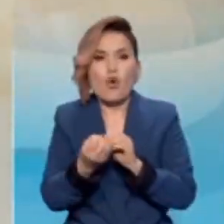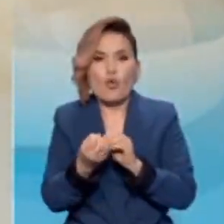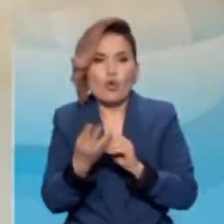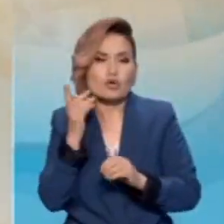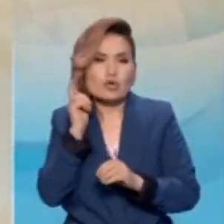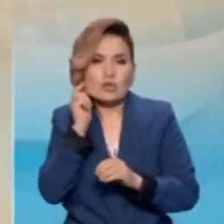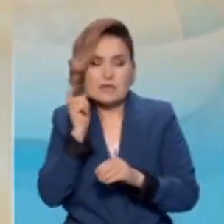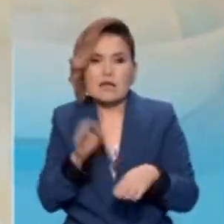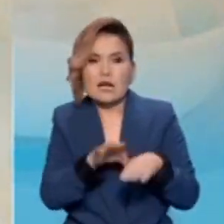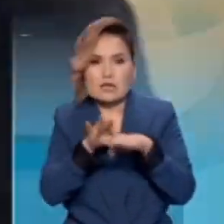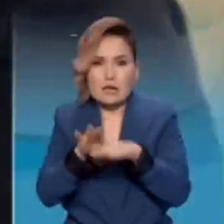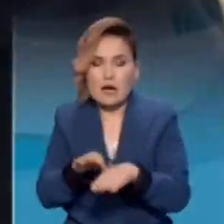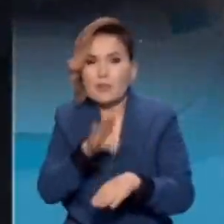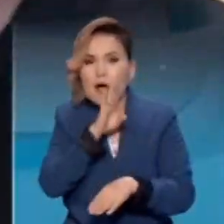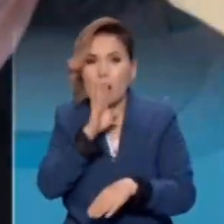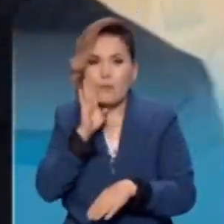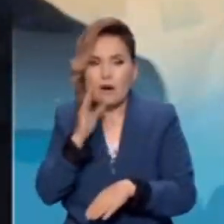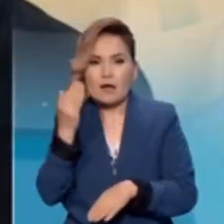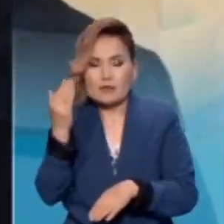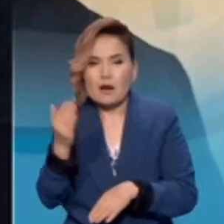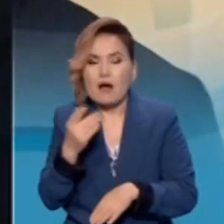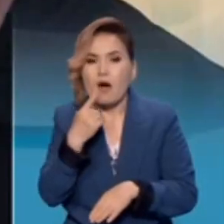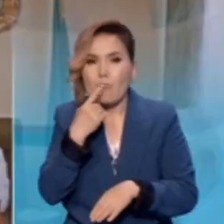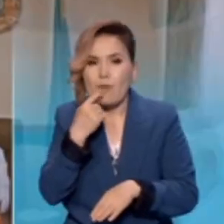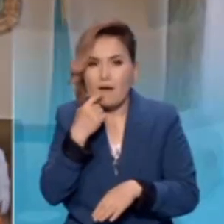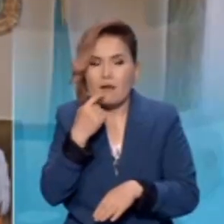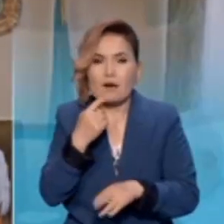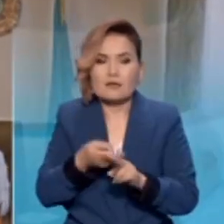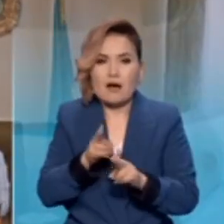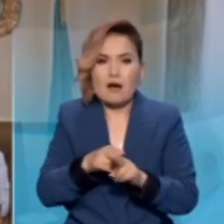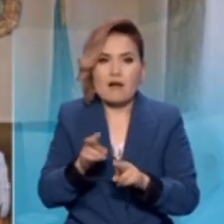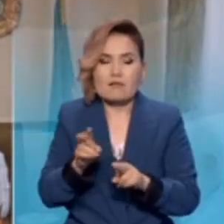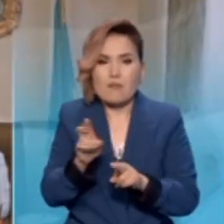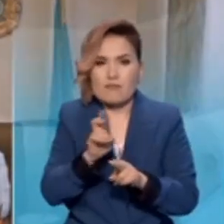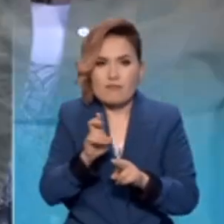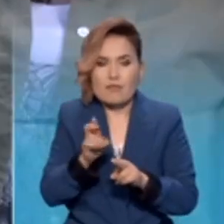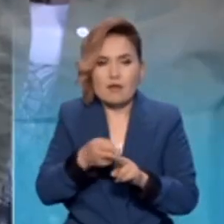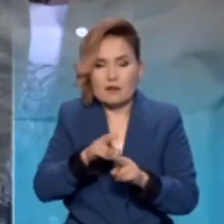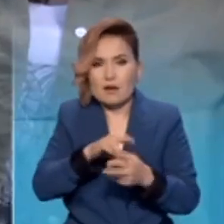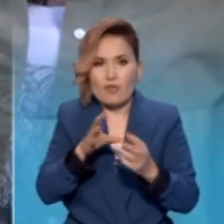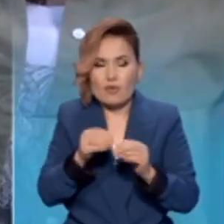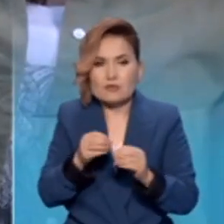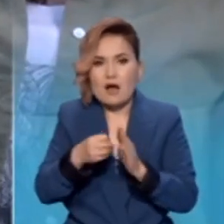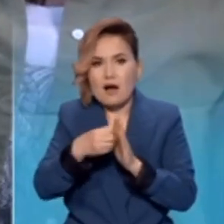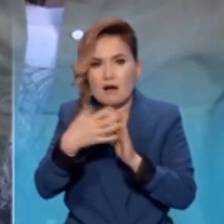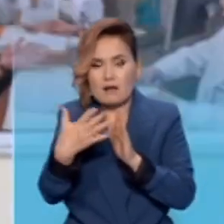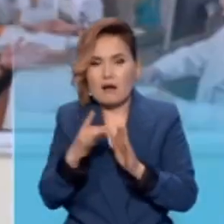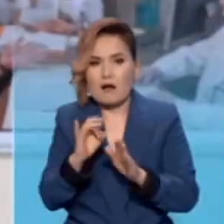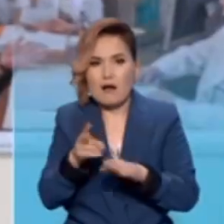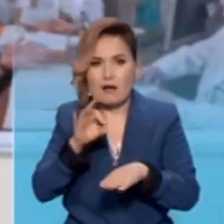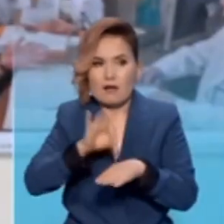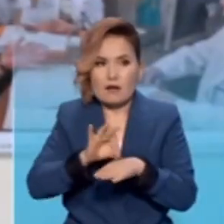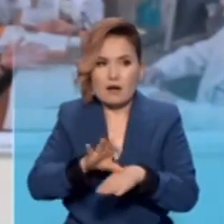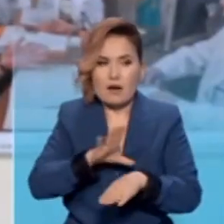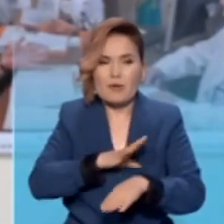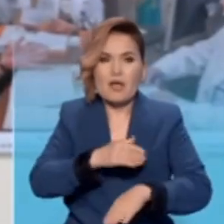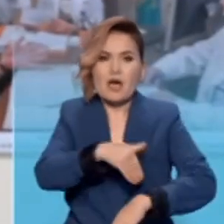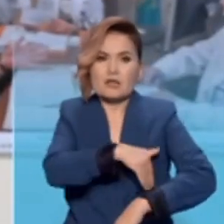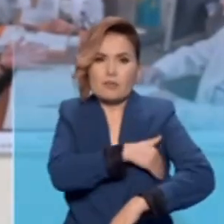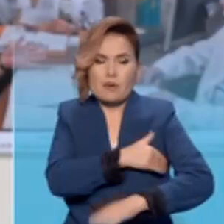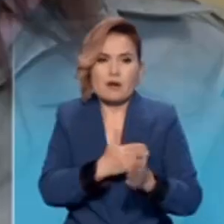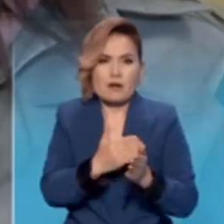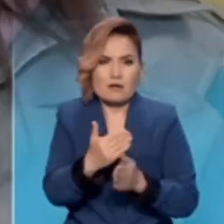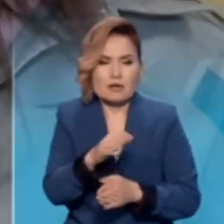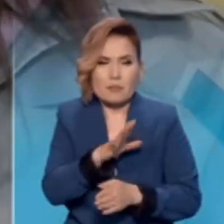жетектеп келген ана да аққан ауруынан айығудың мүмкін екеніне көз жеткізіп отыр. Температура шыға берді, әлі болмады, тамақ